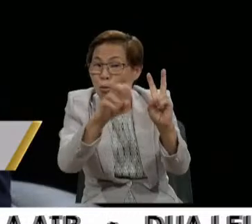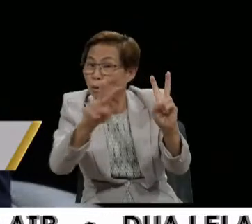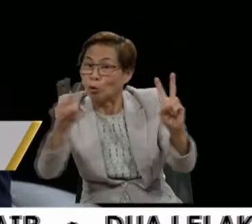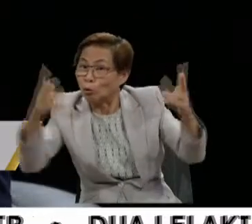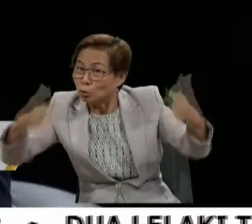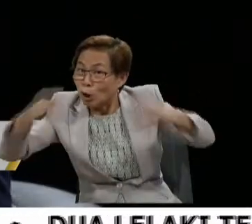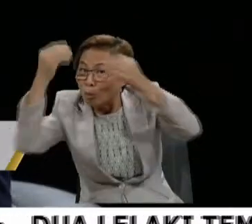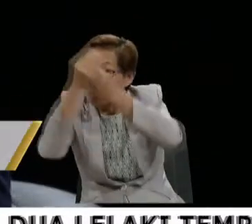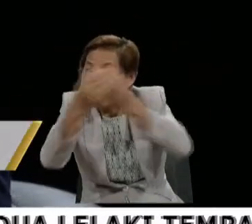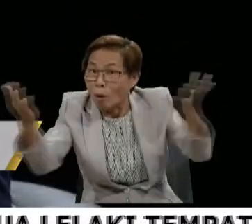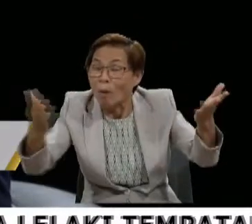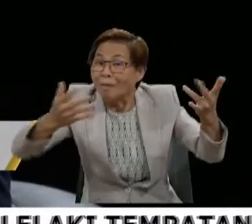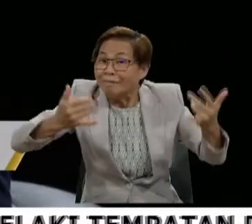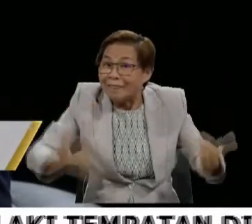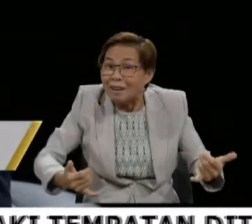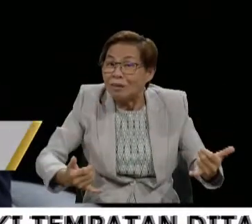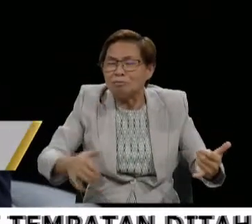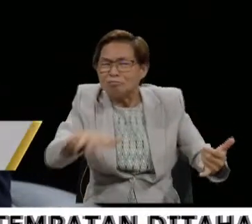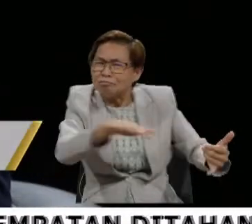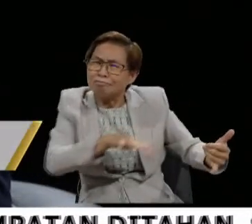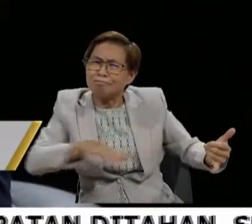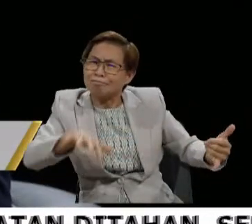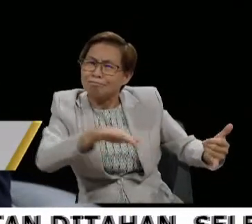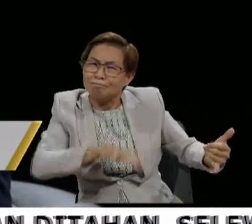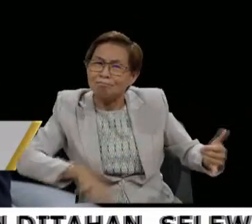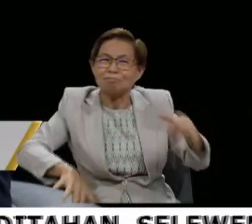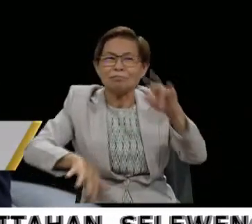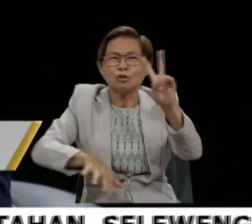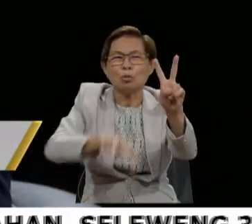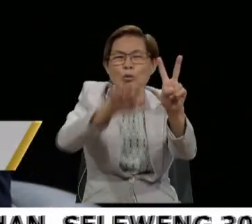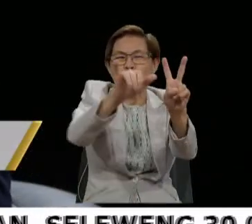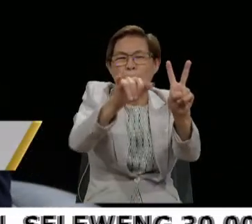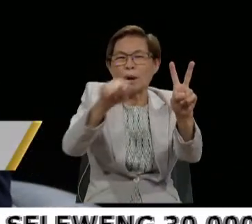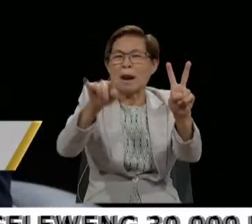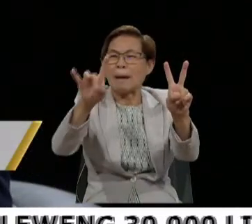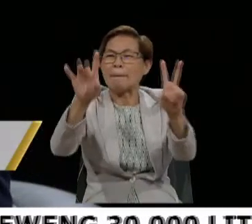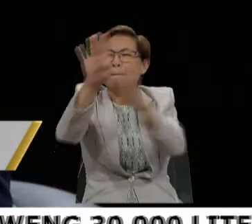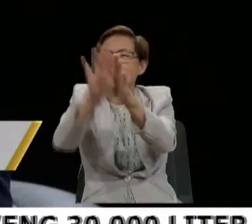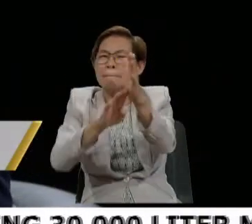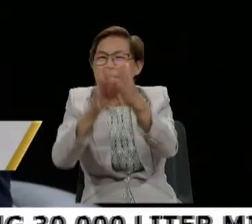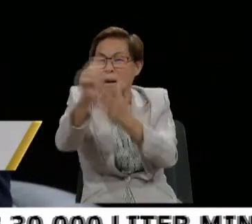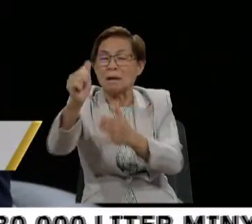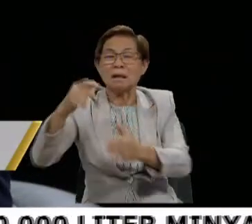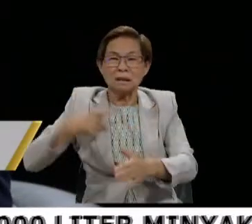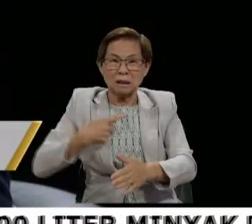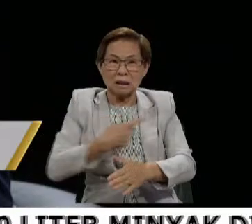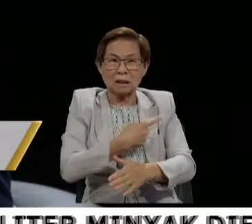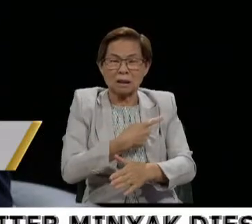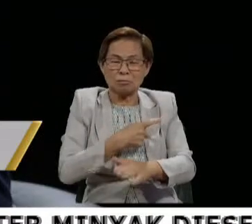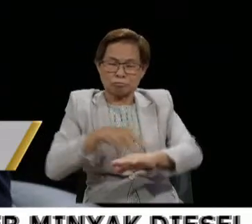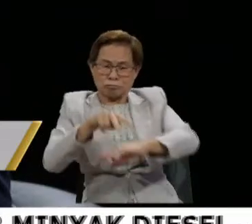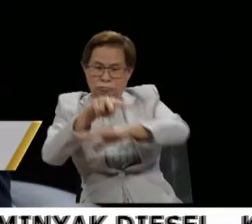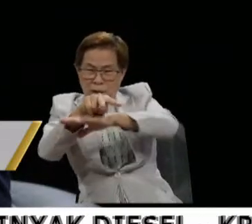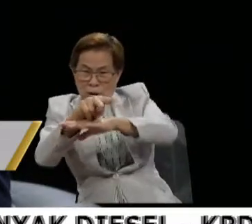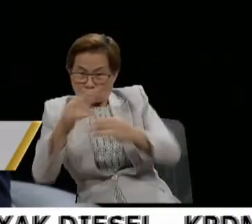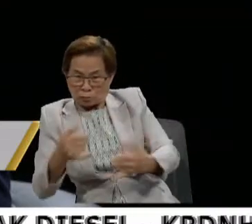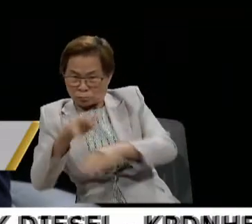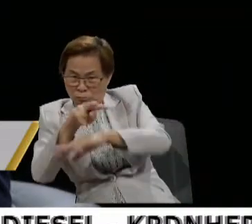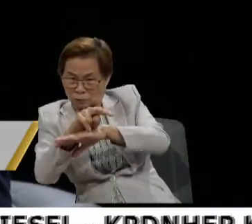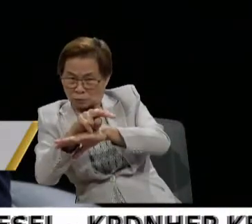dan ini leh kurang r6.8 bilion yang kita pantau Pada masa